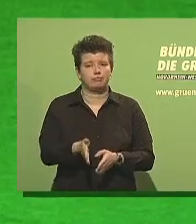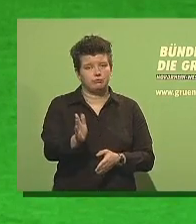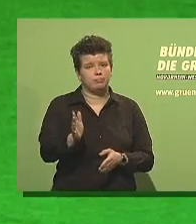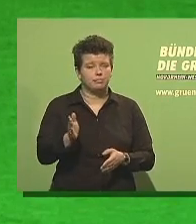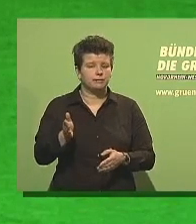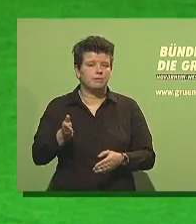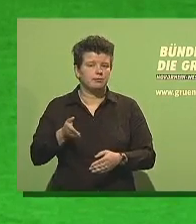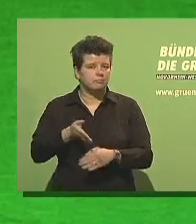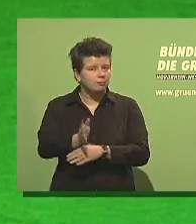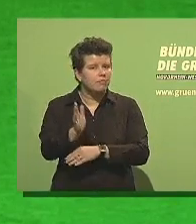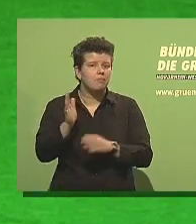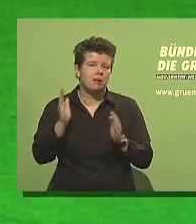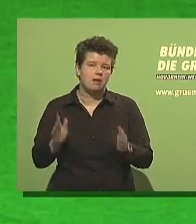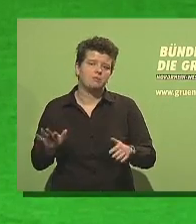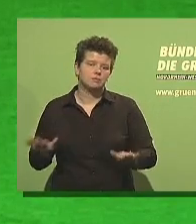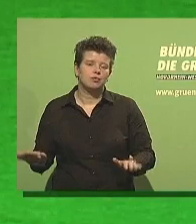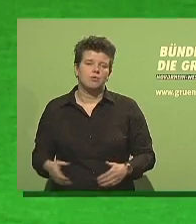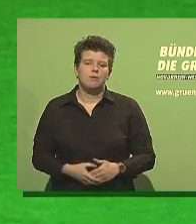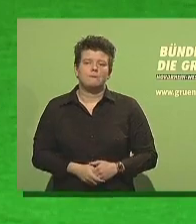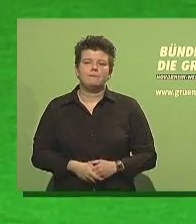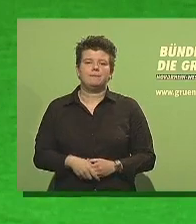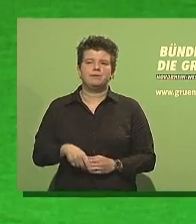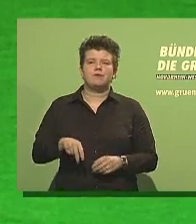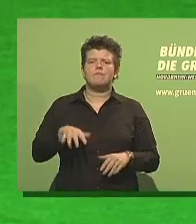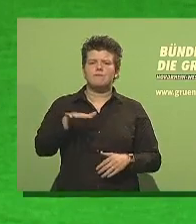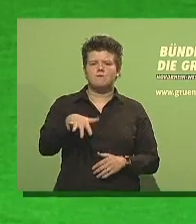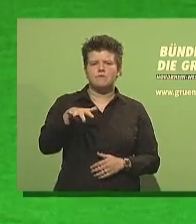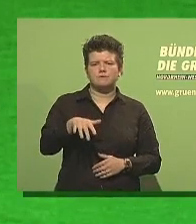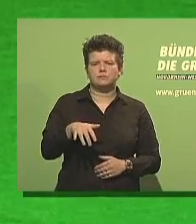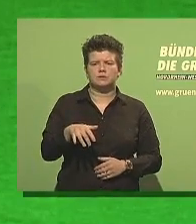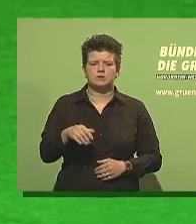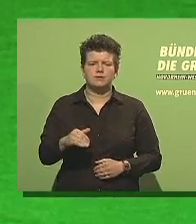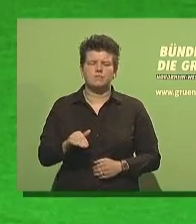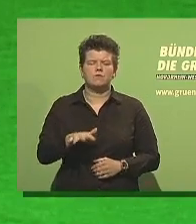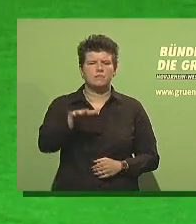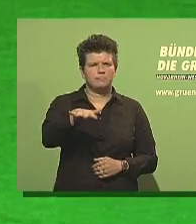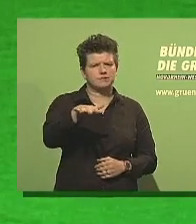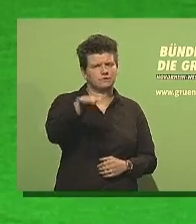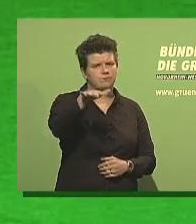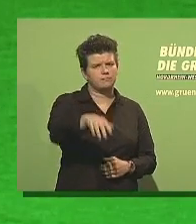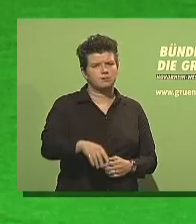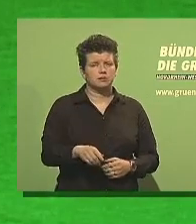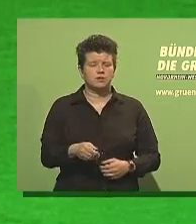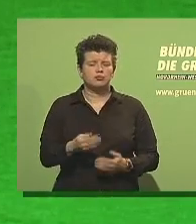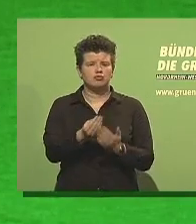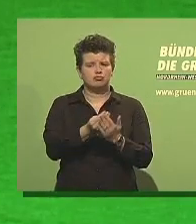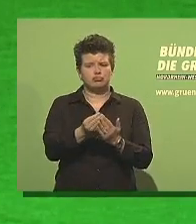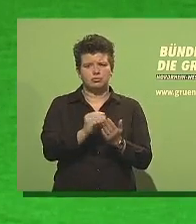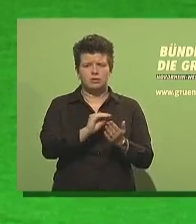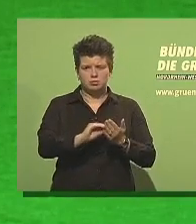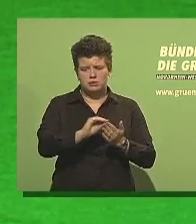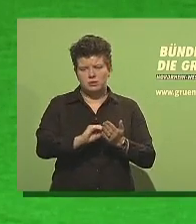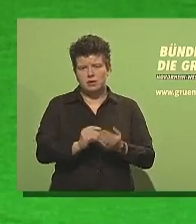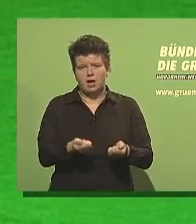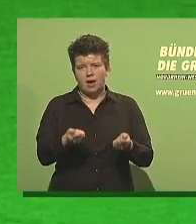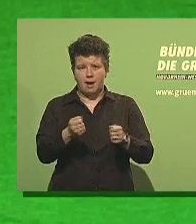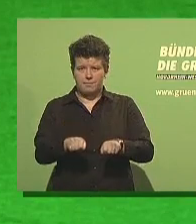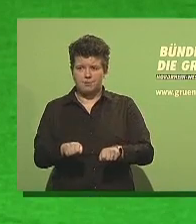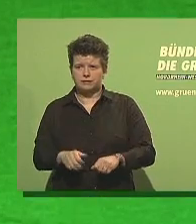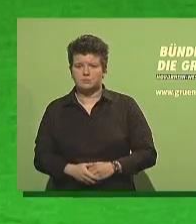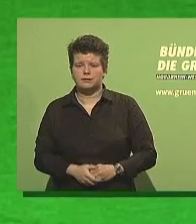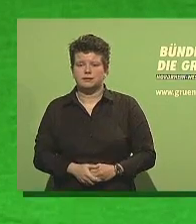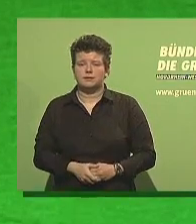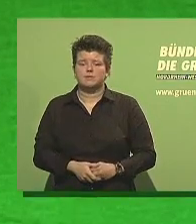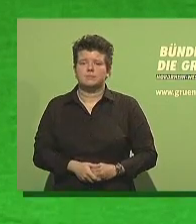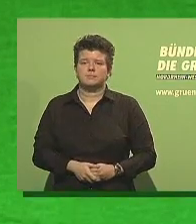funktionaler Analphabet. Jeder 15. Jugendliche bricht die Schule ab. Es sind genauso viele Jugendliche in Warteschleifen, wie